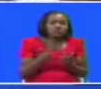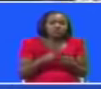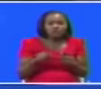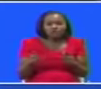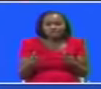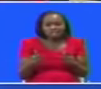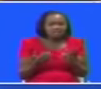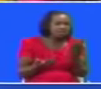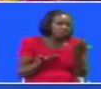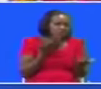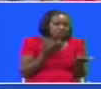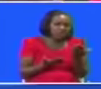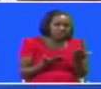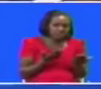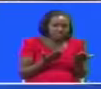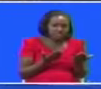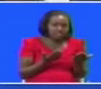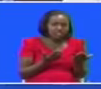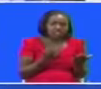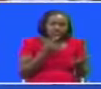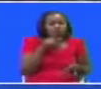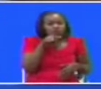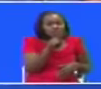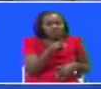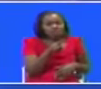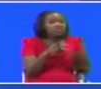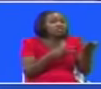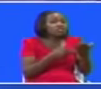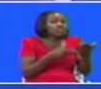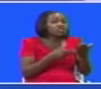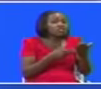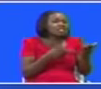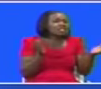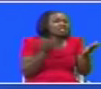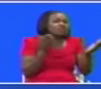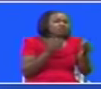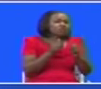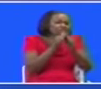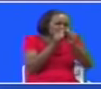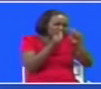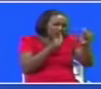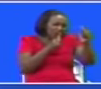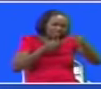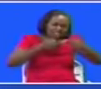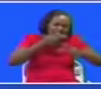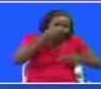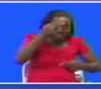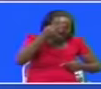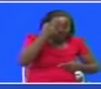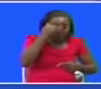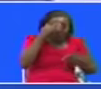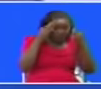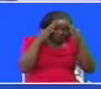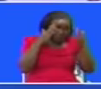kibakio kimebakia. So wao wako na teknolojia, wameendelea mbali kwa sababu wameinvest katika health system. Sasa